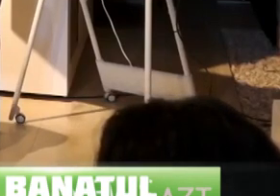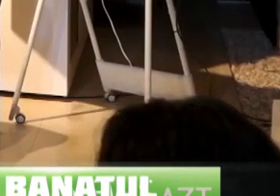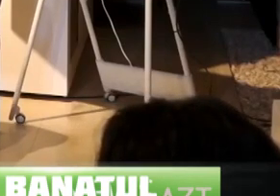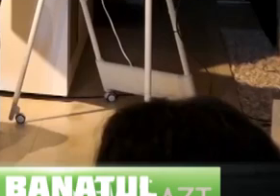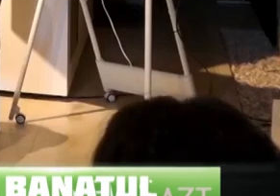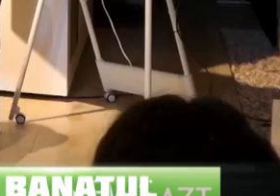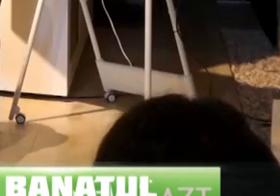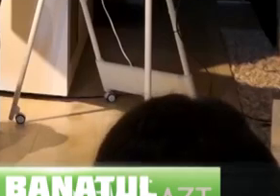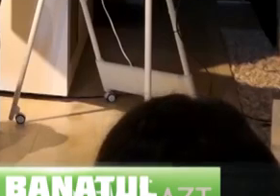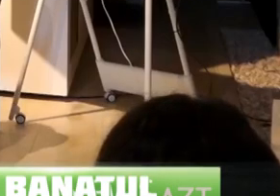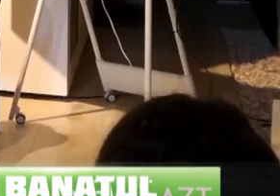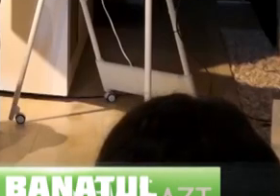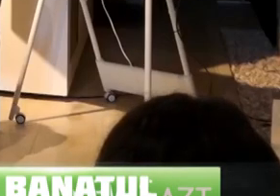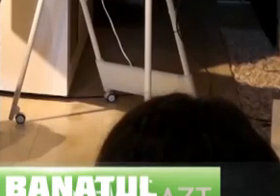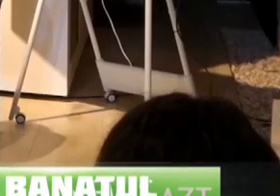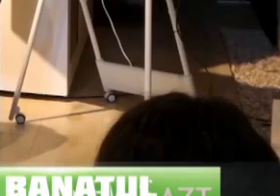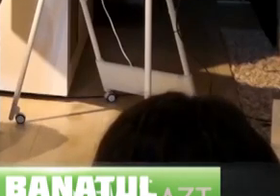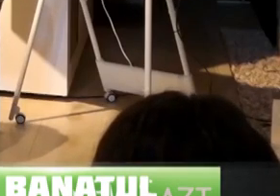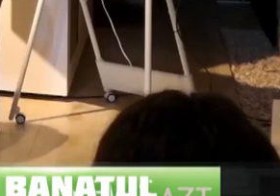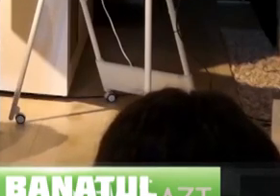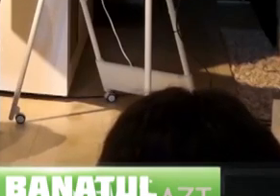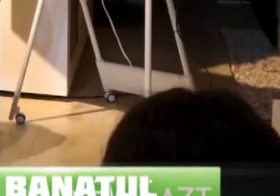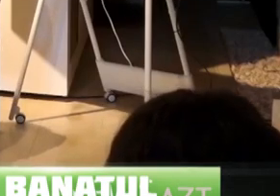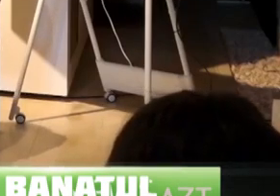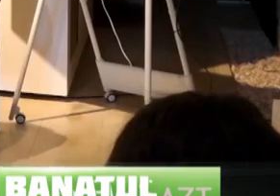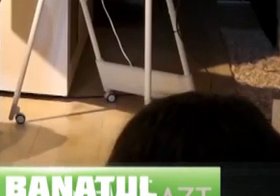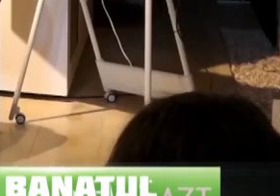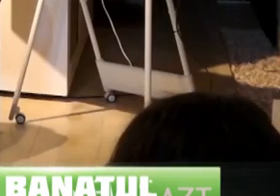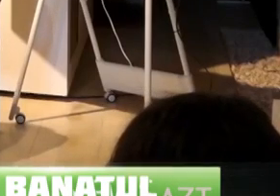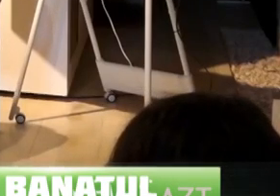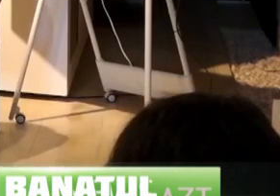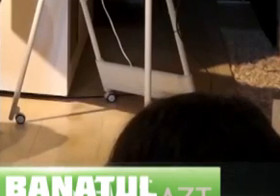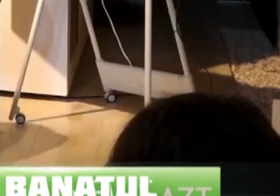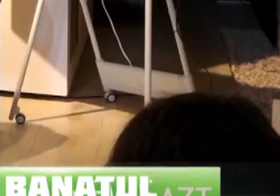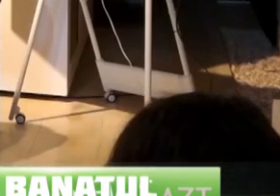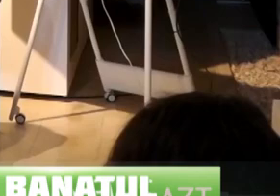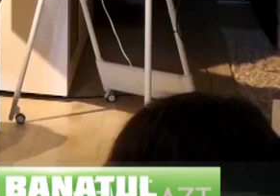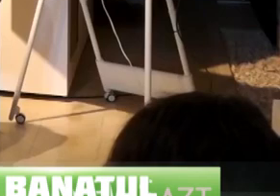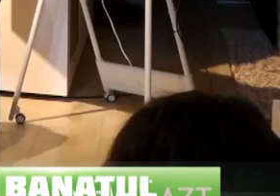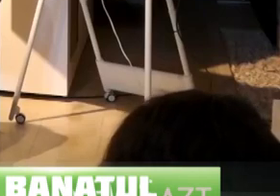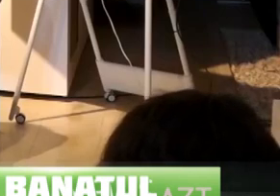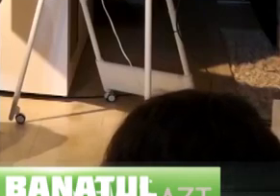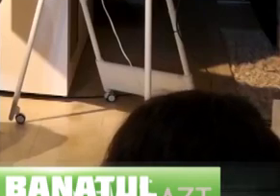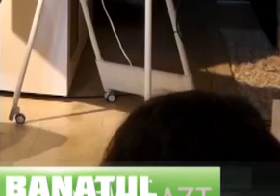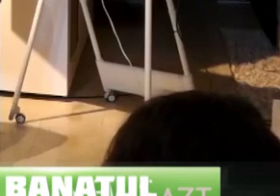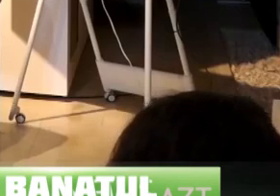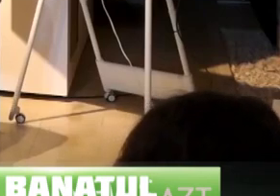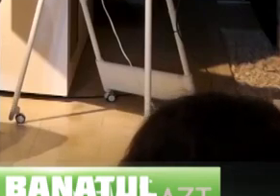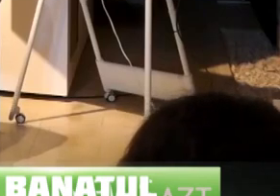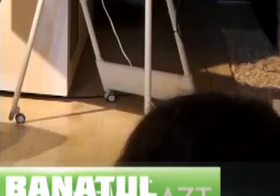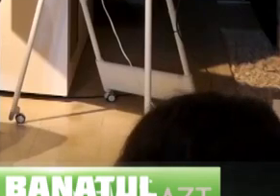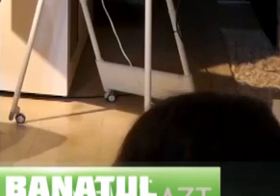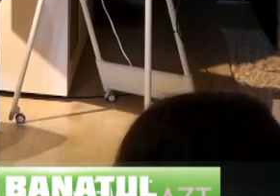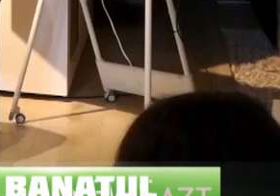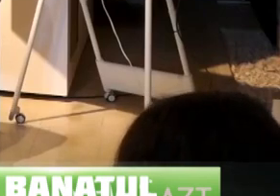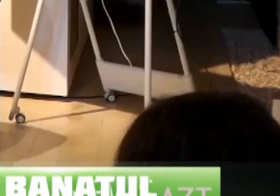Timișoara. Este al treilea concurs, de fapt, în Piața Victoriei. Acum peste 100 de ani s-a făcut un